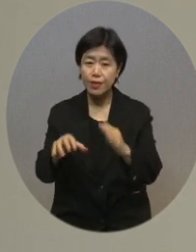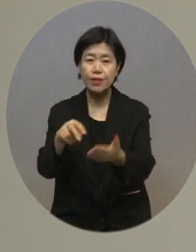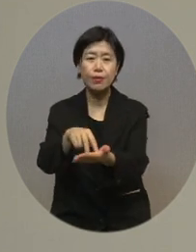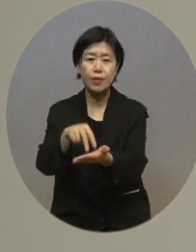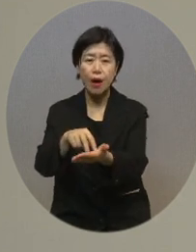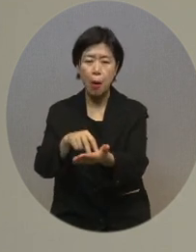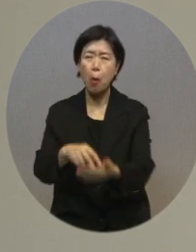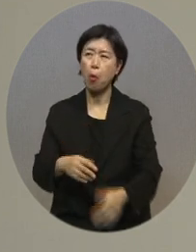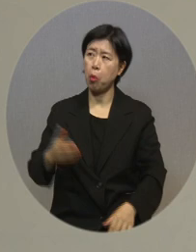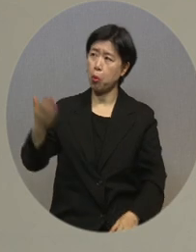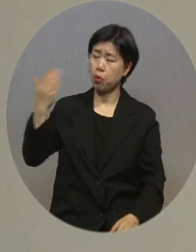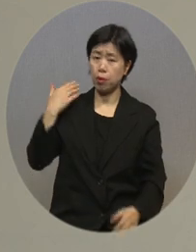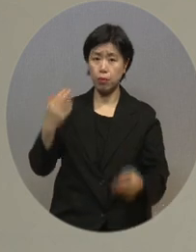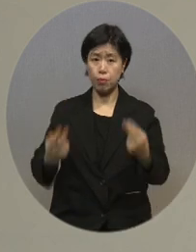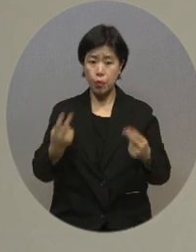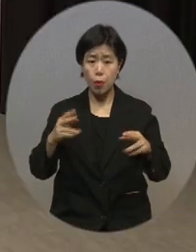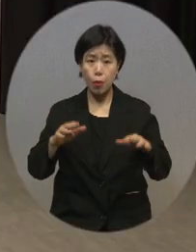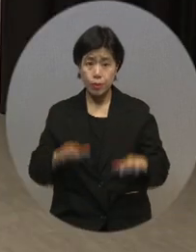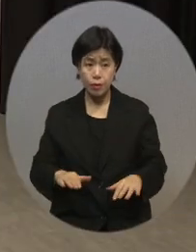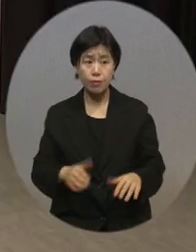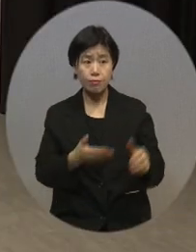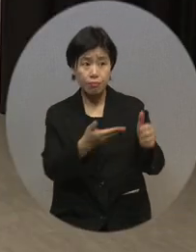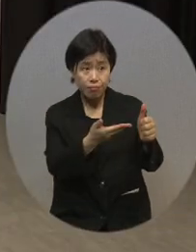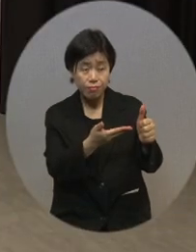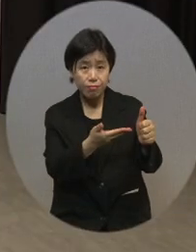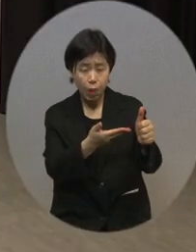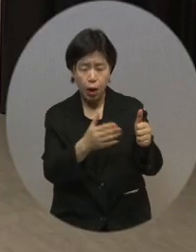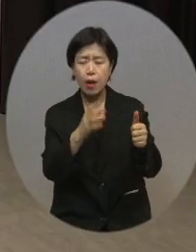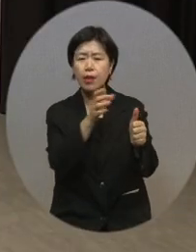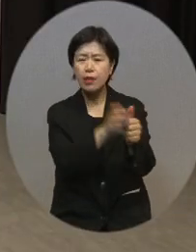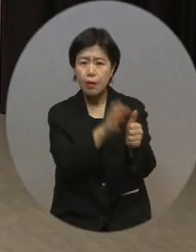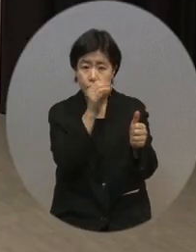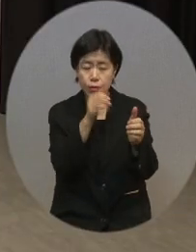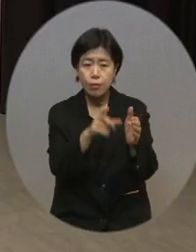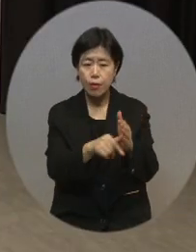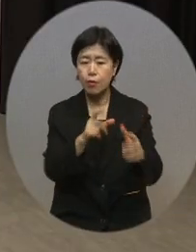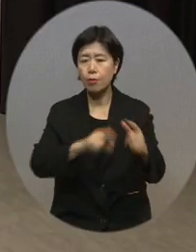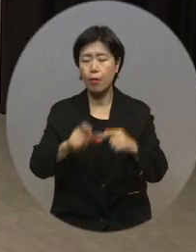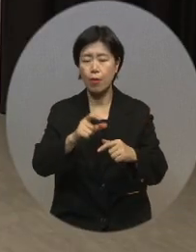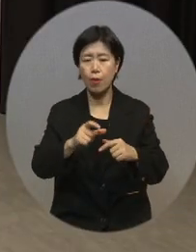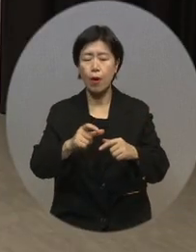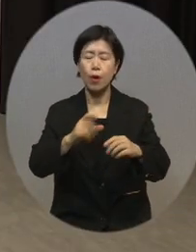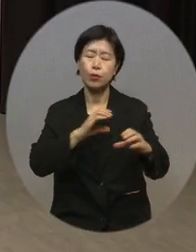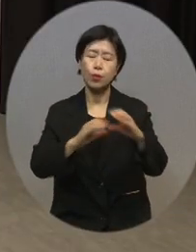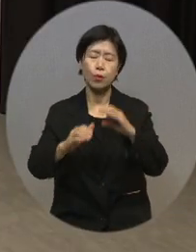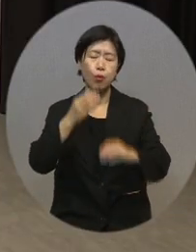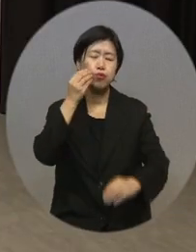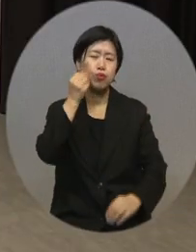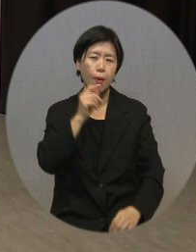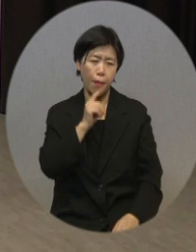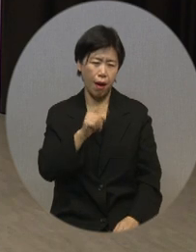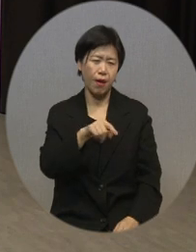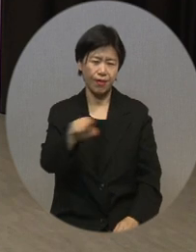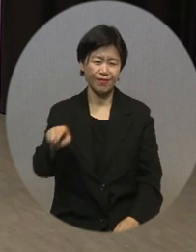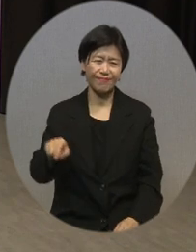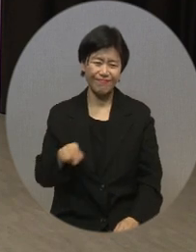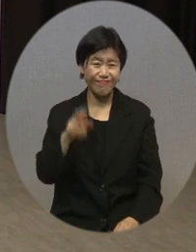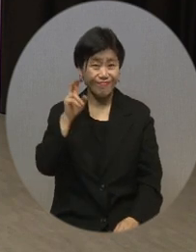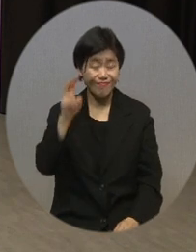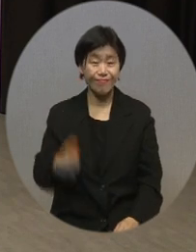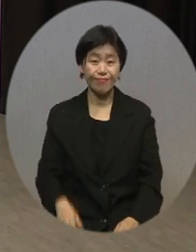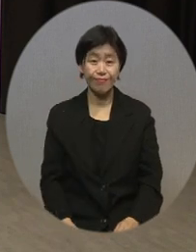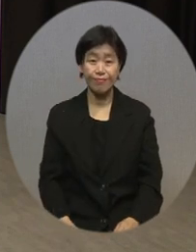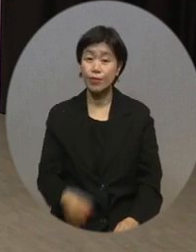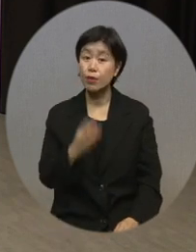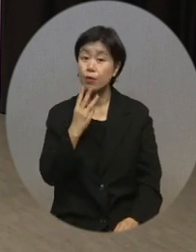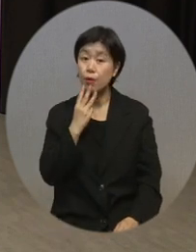그런 생각을 가져주시는 것 같습니다. 서울의 중구 하면은 사실 누구나 모르는 사람이 없어요.